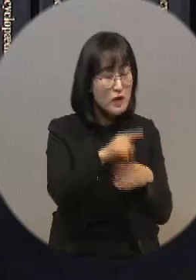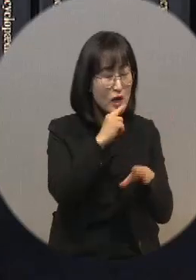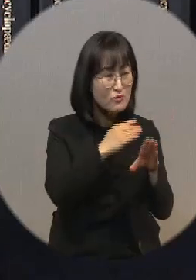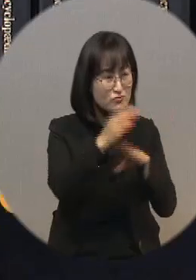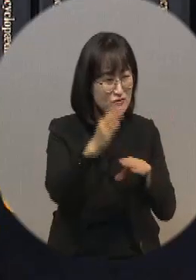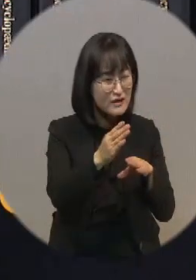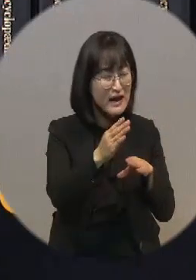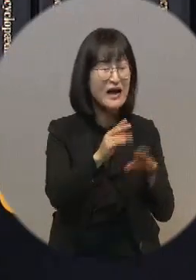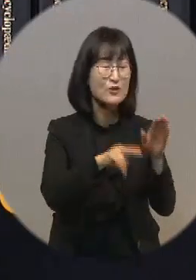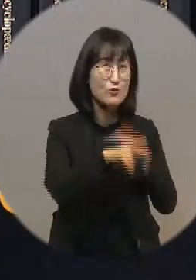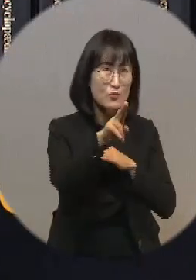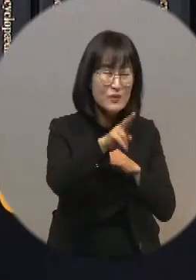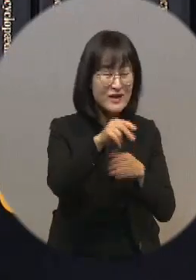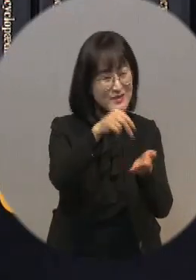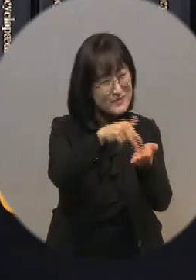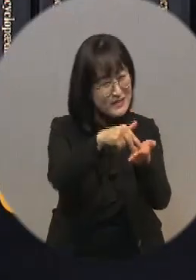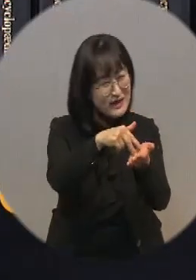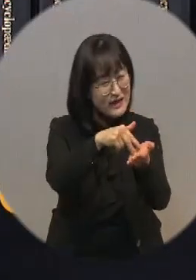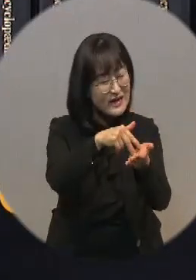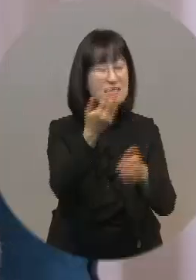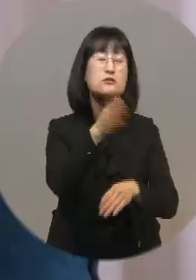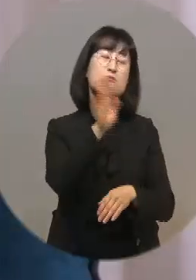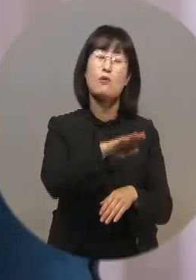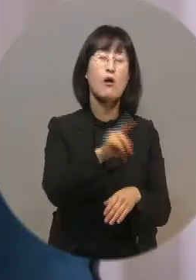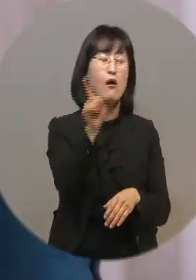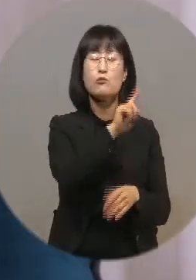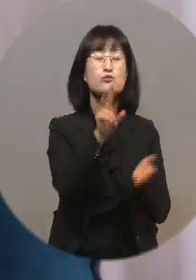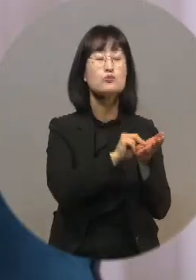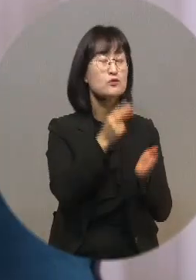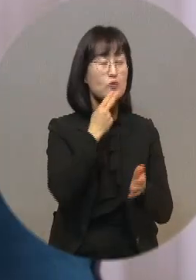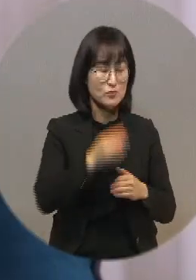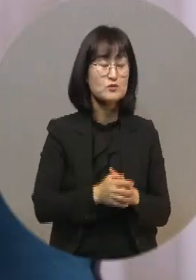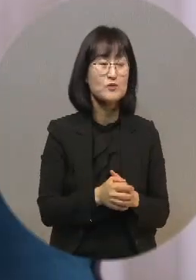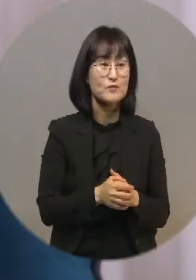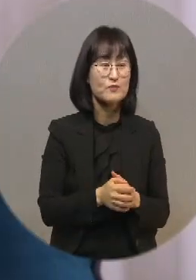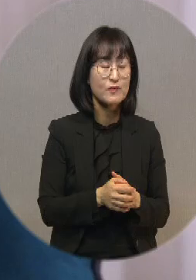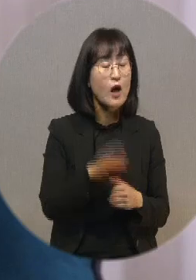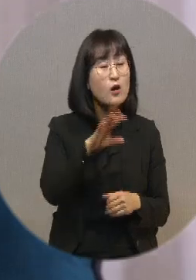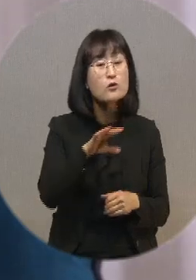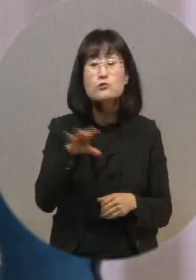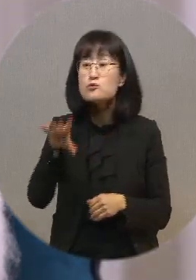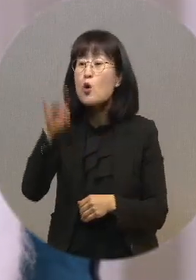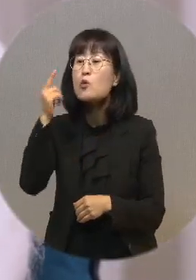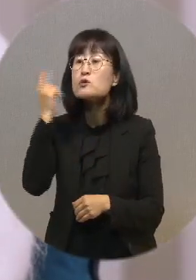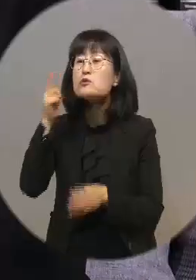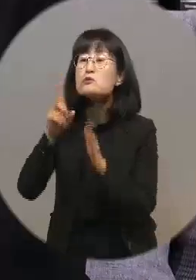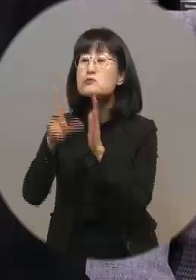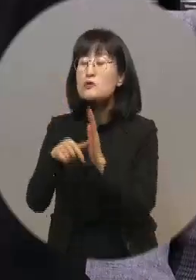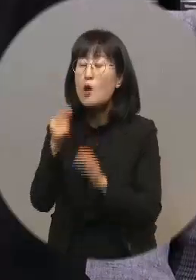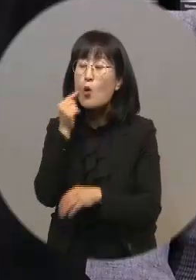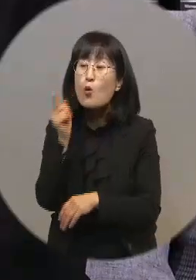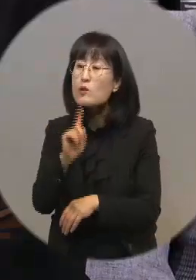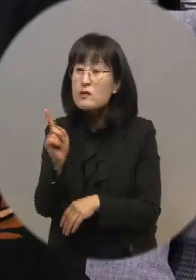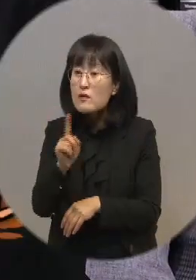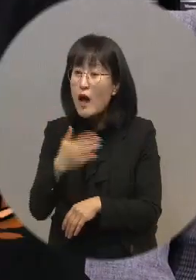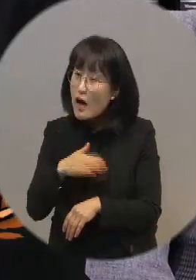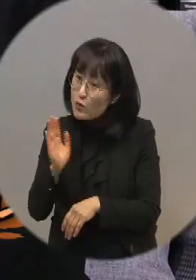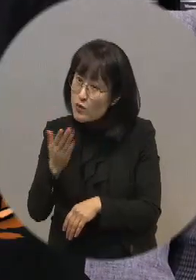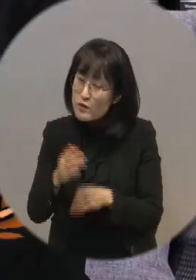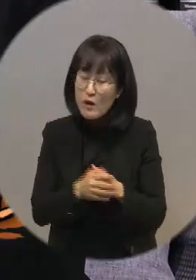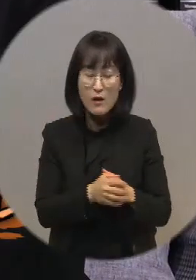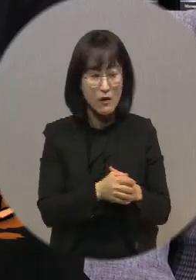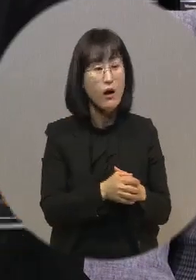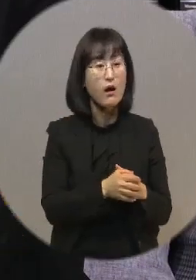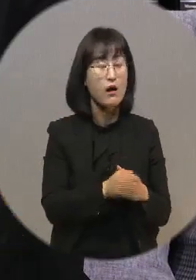별로 그냥 개연치 않았어요. 개의치 처음 않았어요. 알았을 때 어떻게 얘기했어요? 주옥 씨가 얘기했나요? 그냥 얘기하다 자연스럽게 그냥 예,